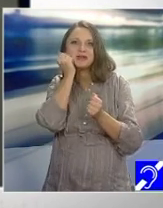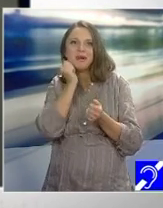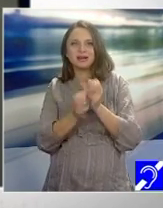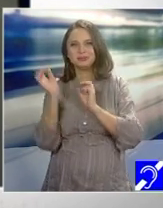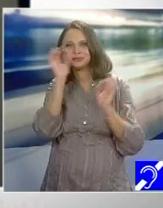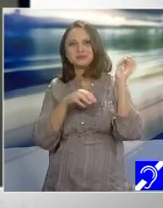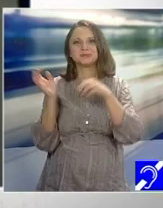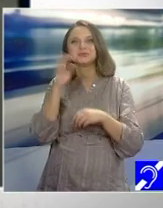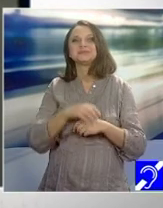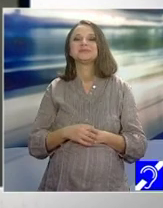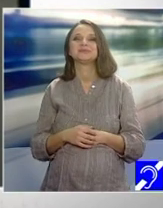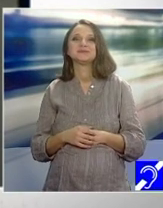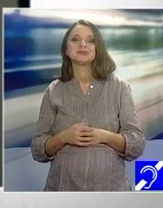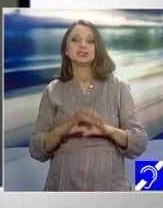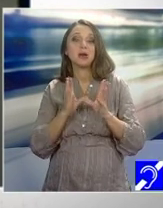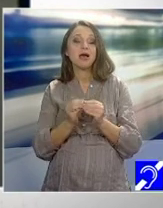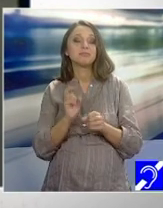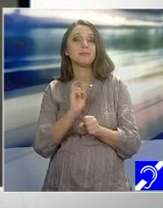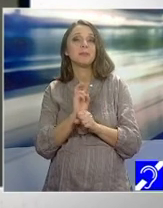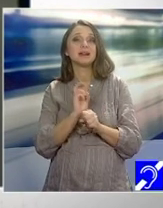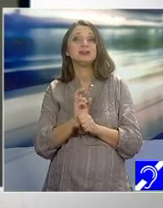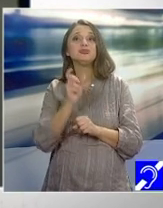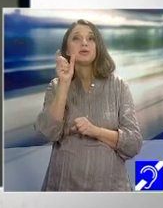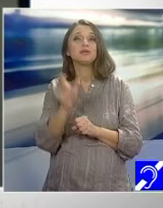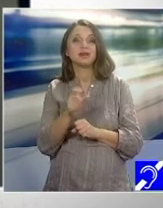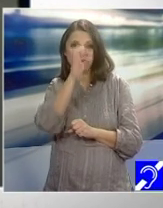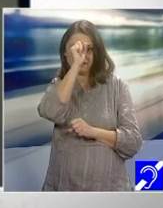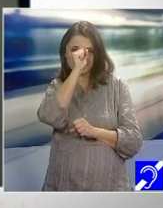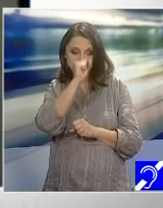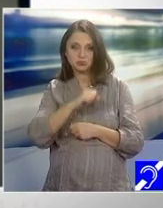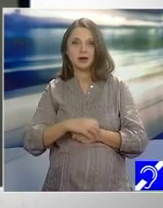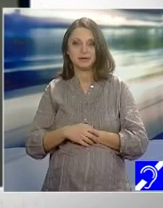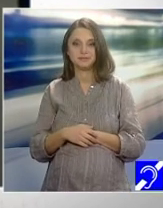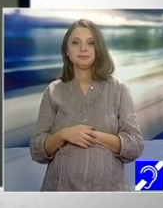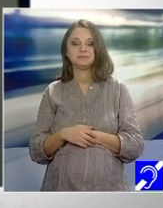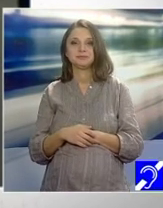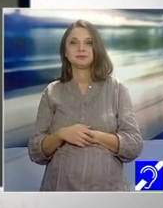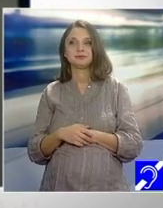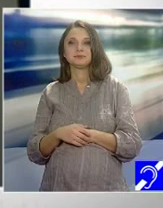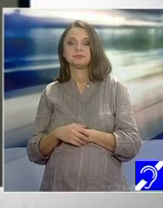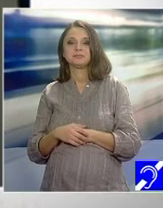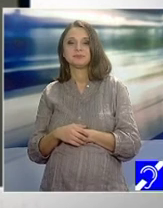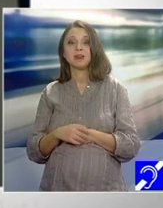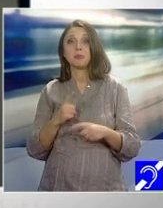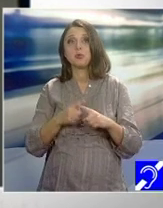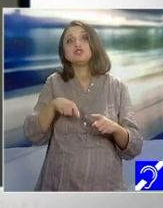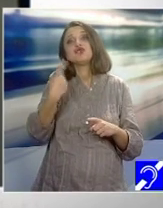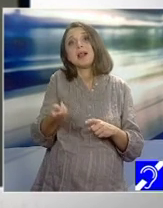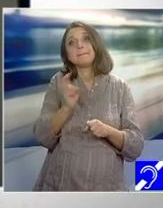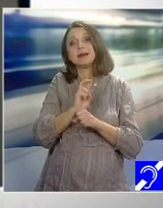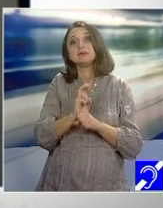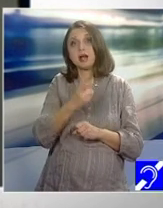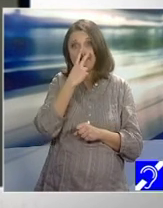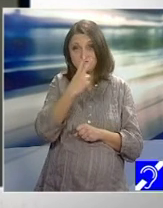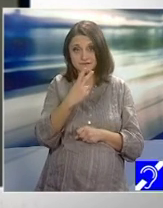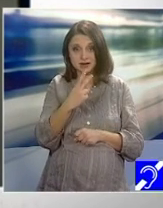astea cu participanți nevăzători și cu deficiențe de vedere, la care ceilalți participanți